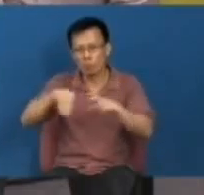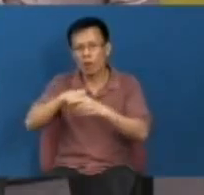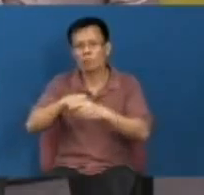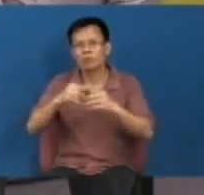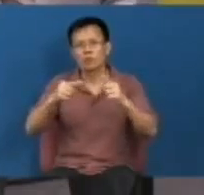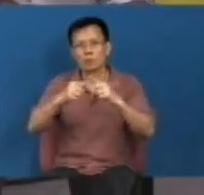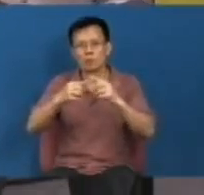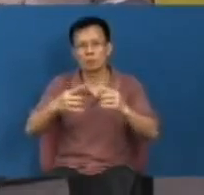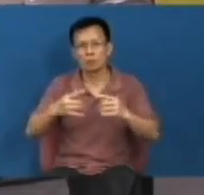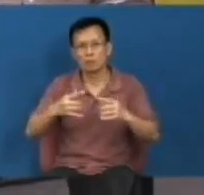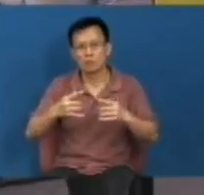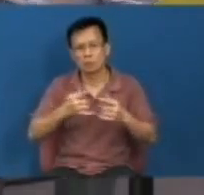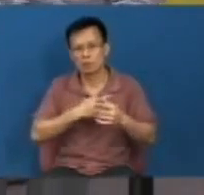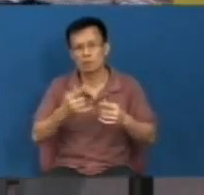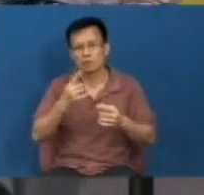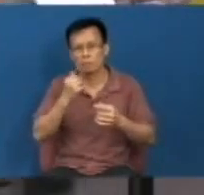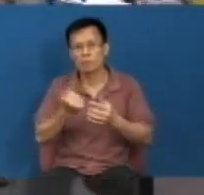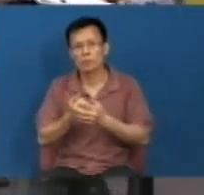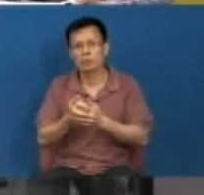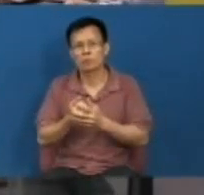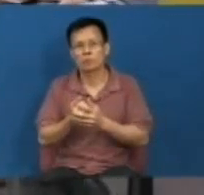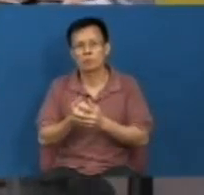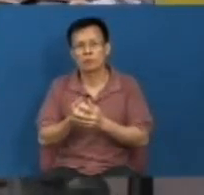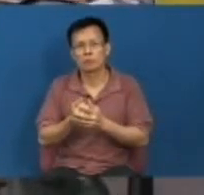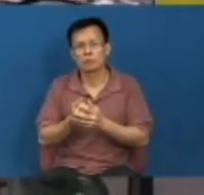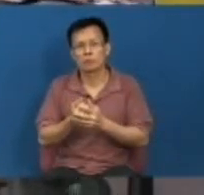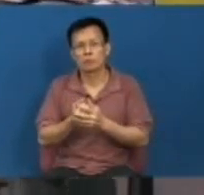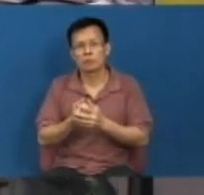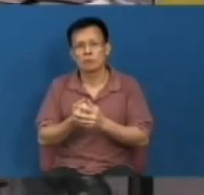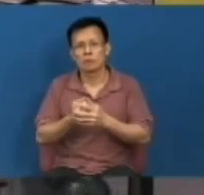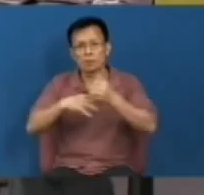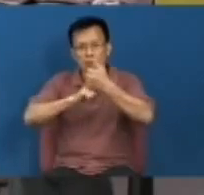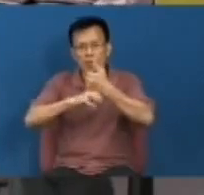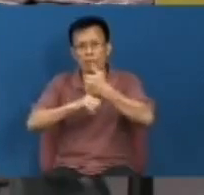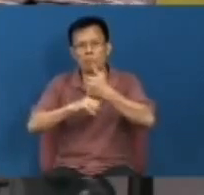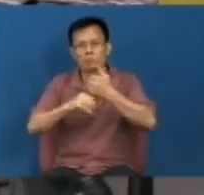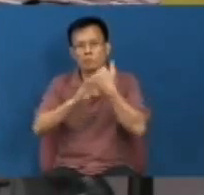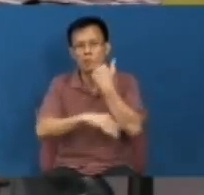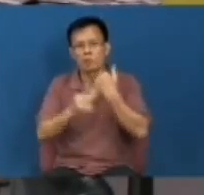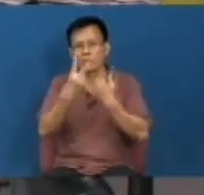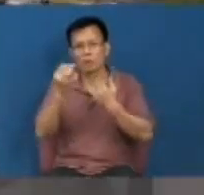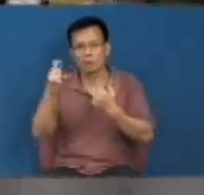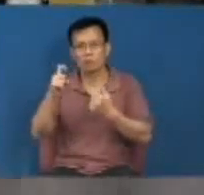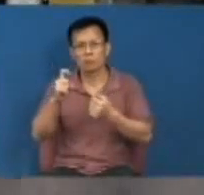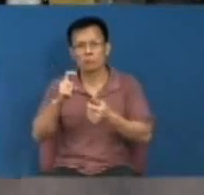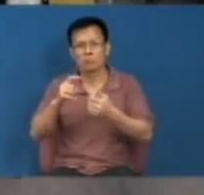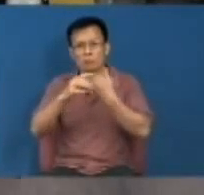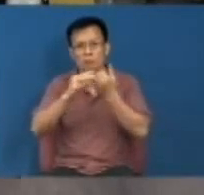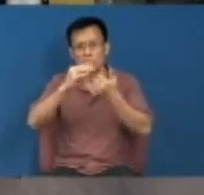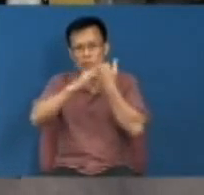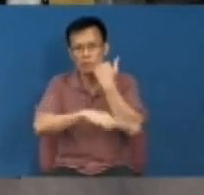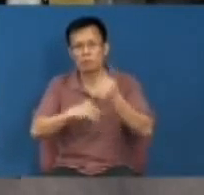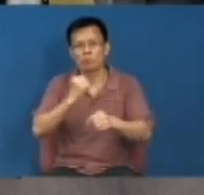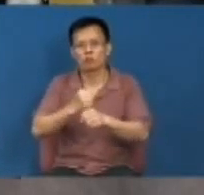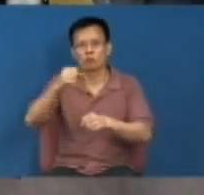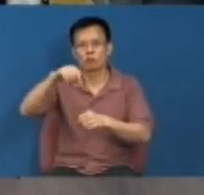人情味，或者人格？ 啱啦， 基本法29条啊，佢都做唔到啊。 法律嘅精神咧係要照顧啲小市民啊，